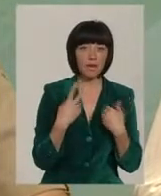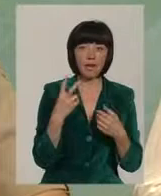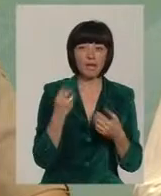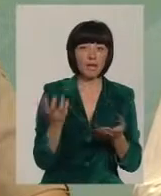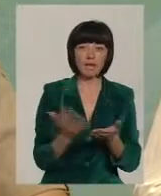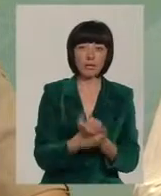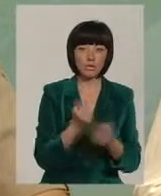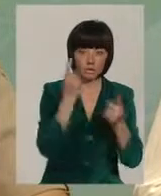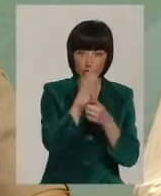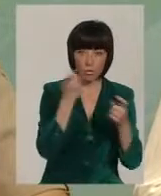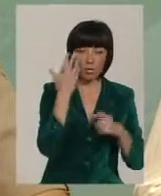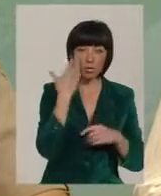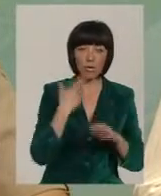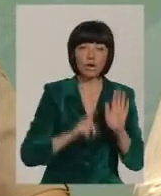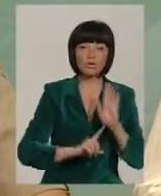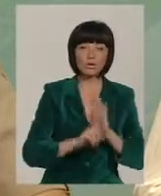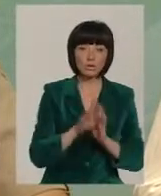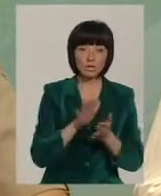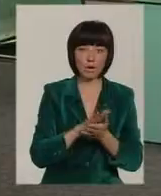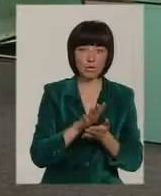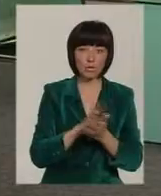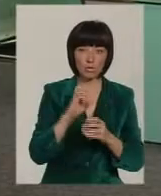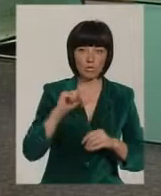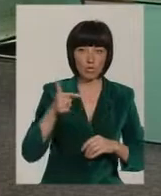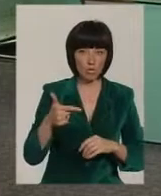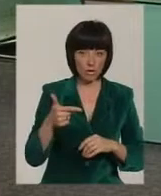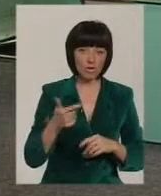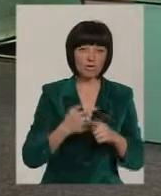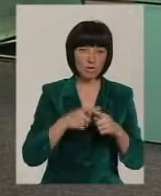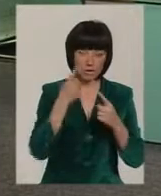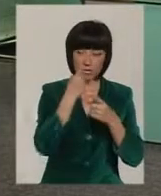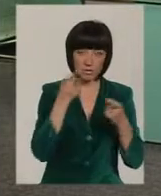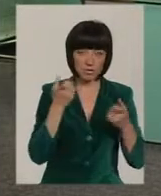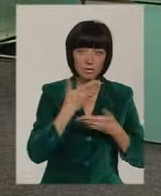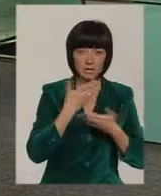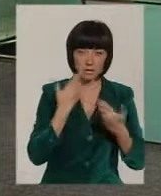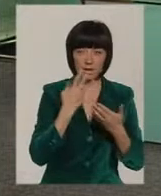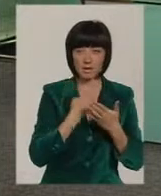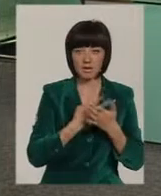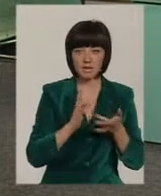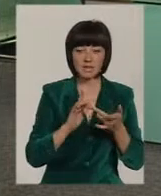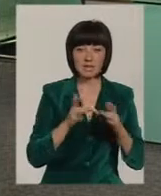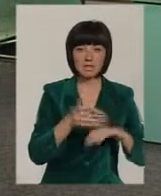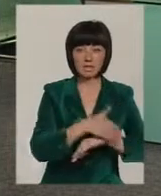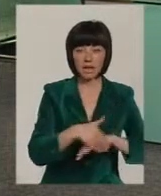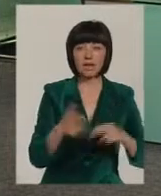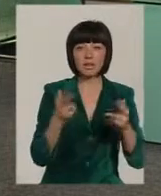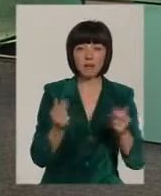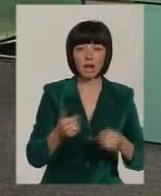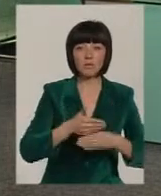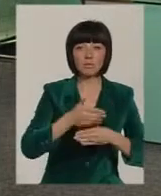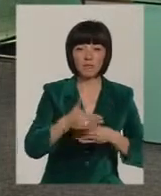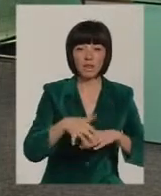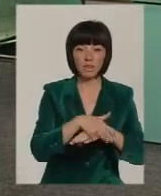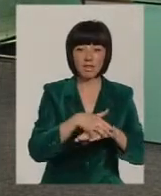інформації, коли розпочалось забруднення річки Південний Буг. Тобто офіційної інформації немає. Я дивився і сайт. Да, вже потім, коли